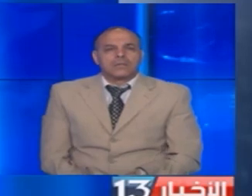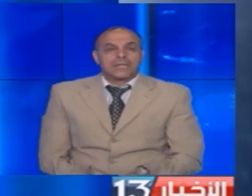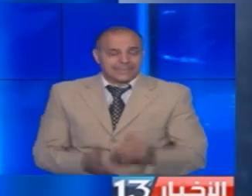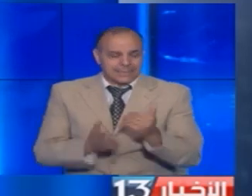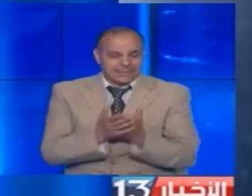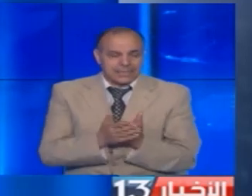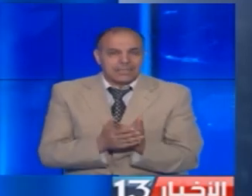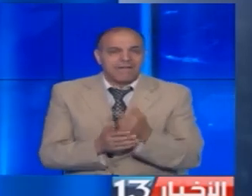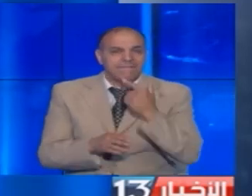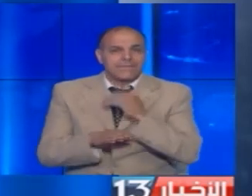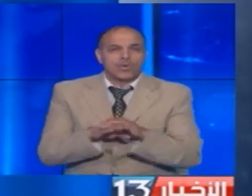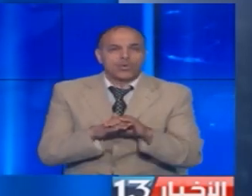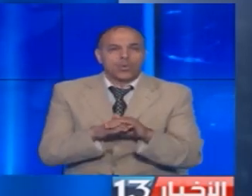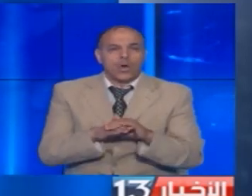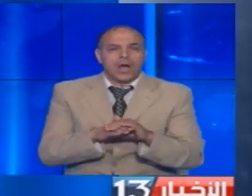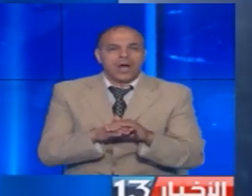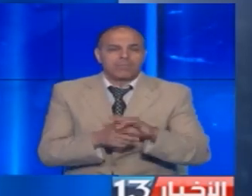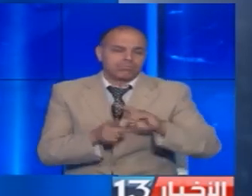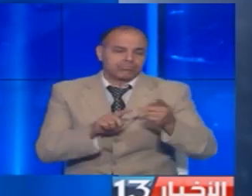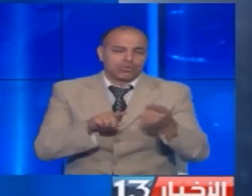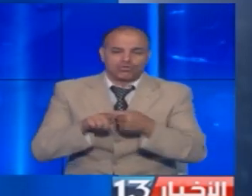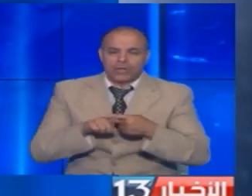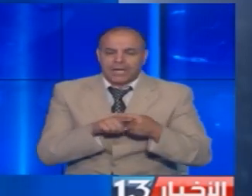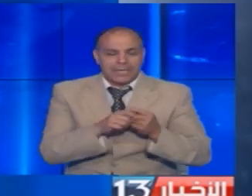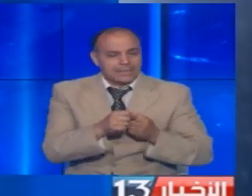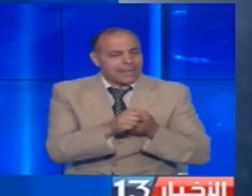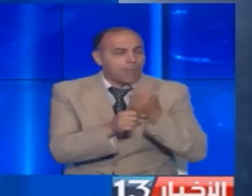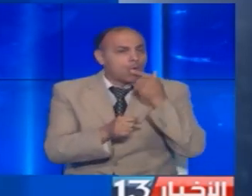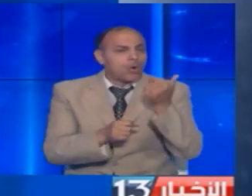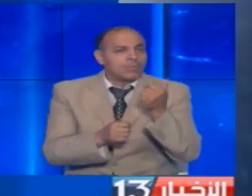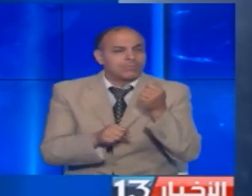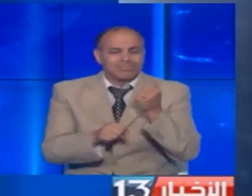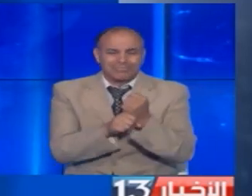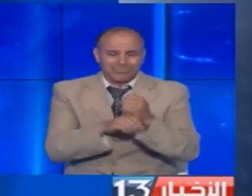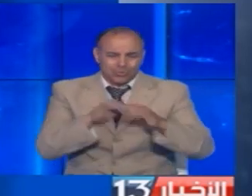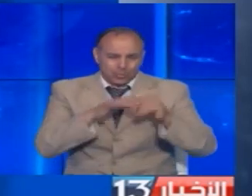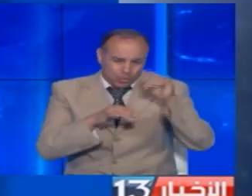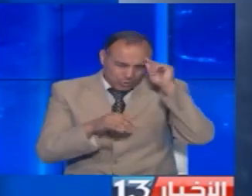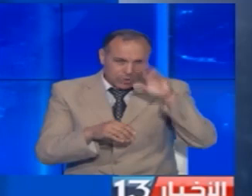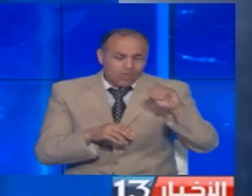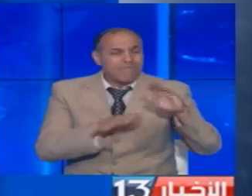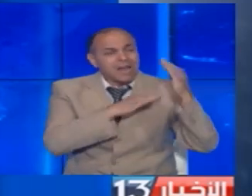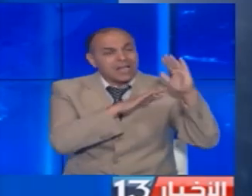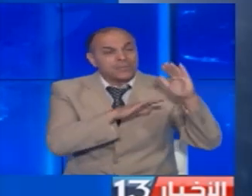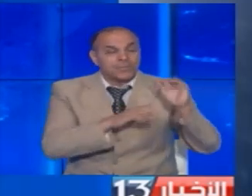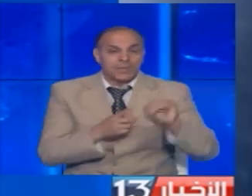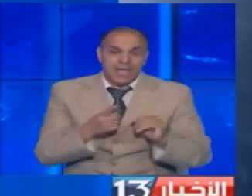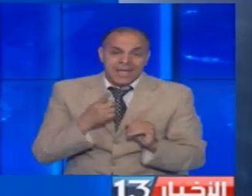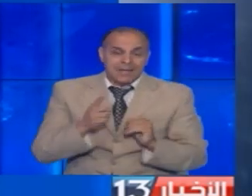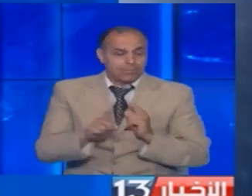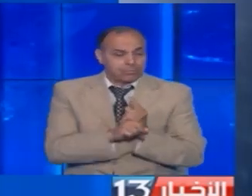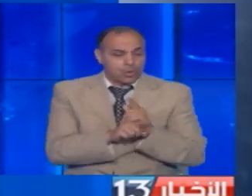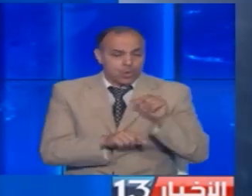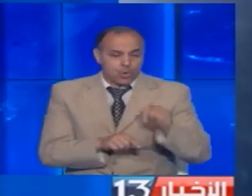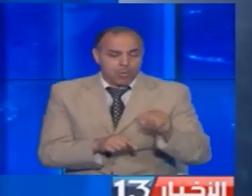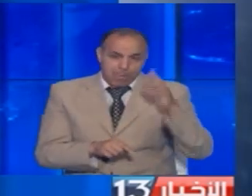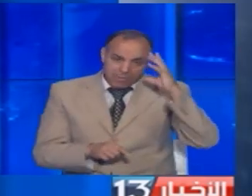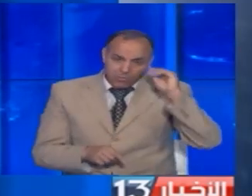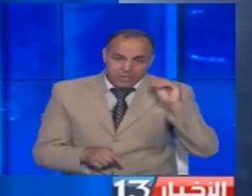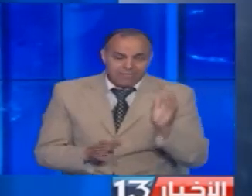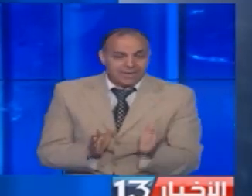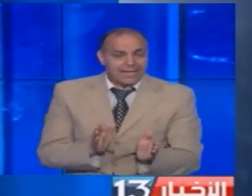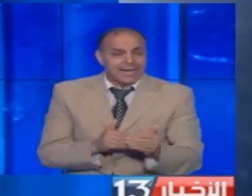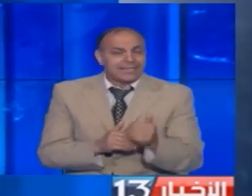اقتصاديا دائما وفي إطار تنويع الشراكات ودعم حضور المنتوج التونسي في الأسواق الخارجية، التقى اليوم مختصون في